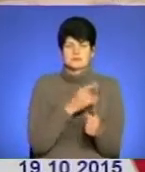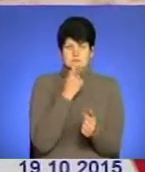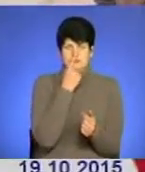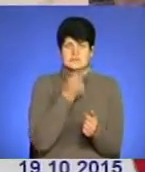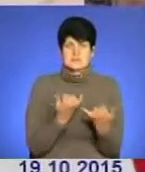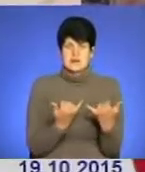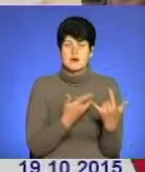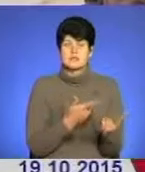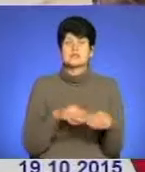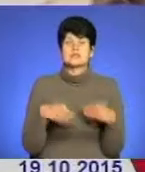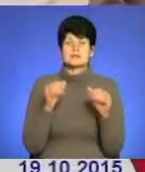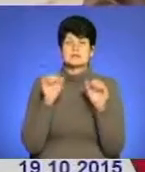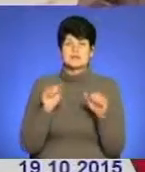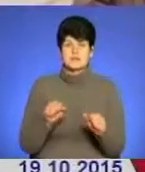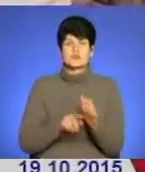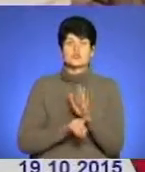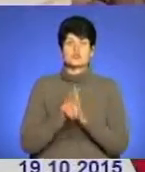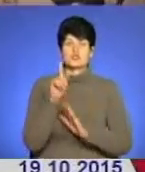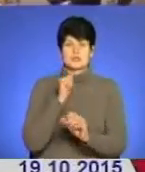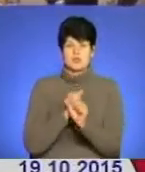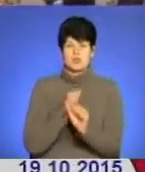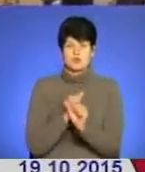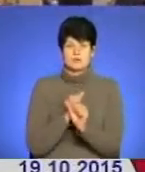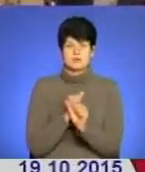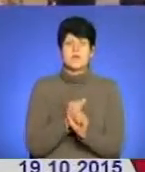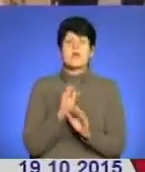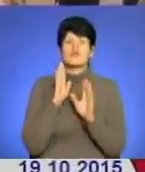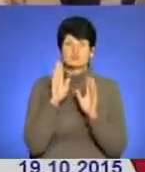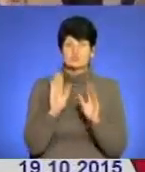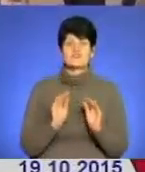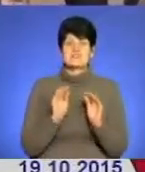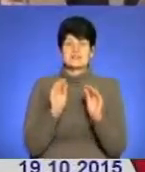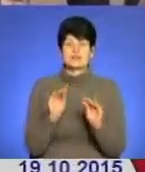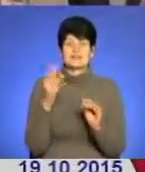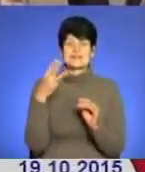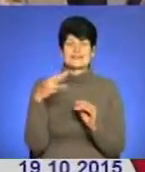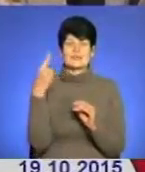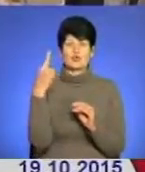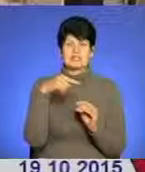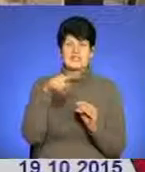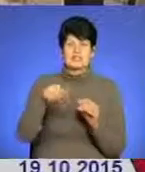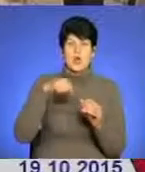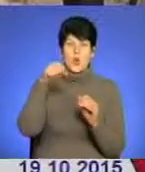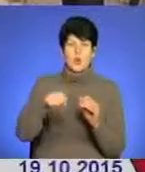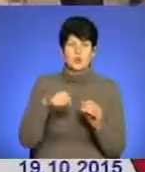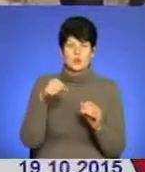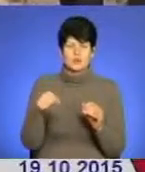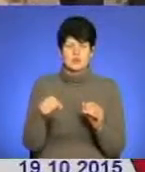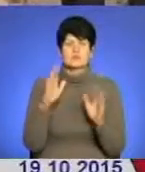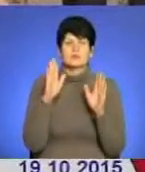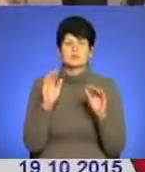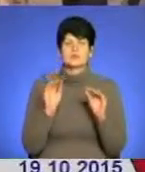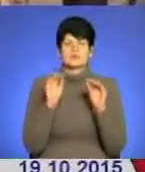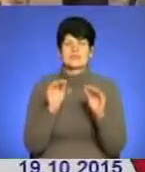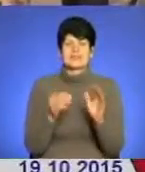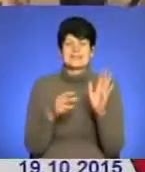що дасть змогу нарешті розпочати роботи. Буде встановлено 30 день колодязь, буде встановлено